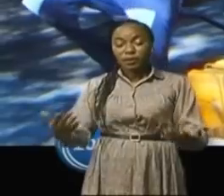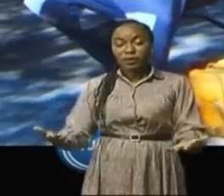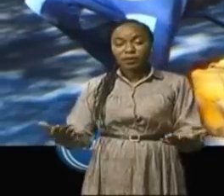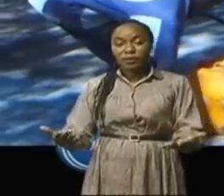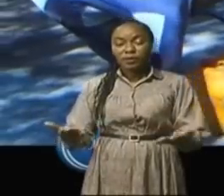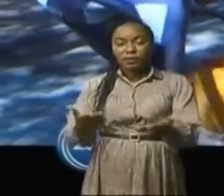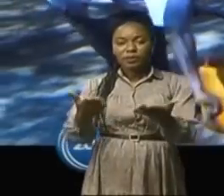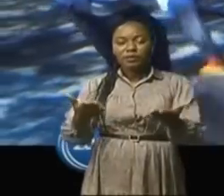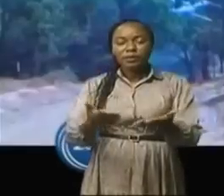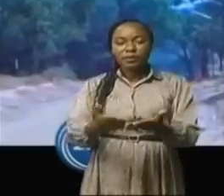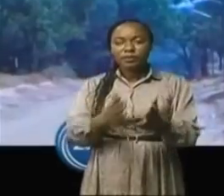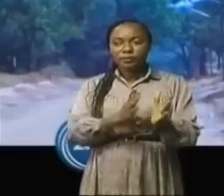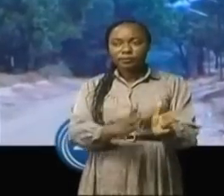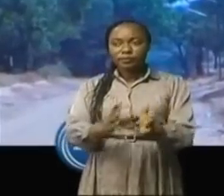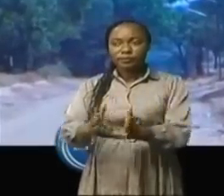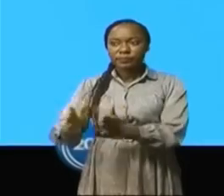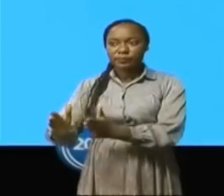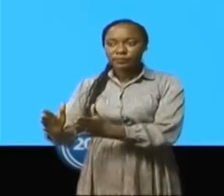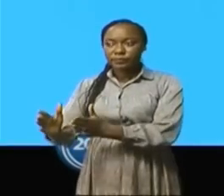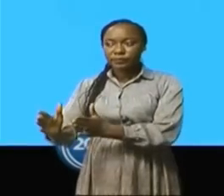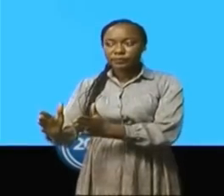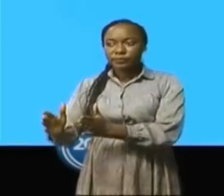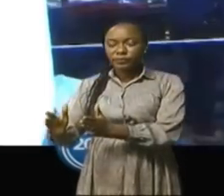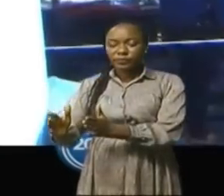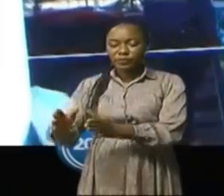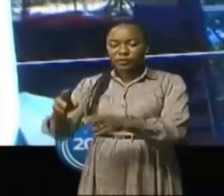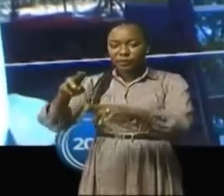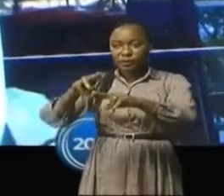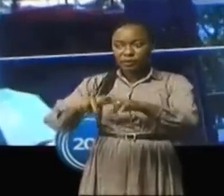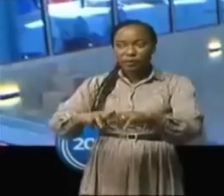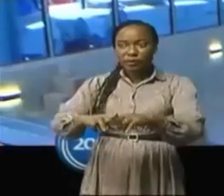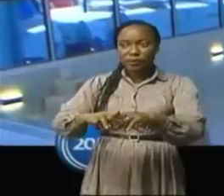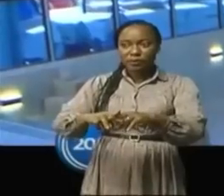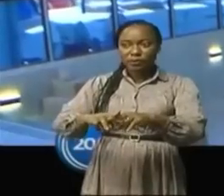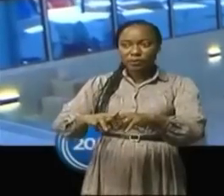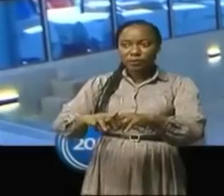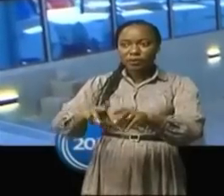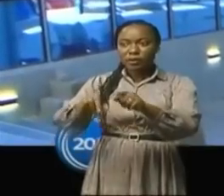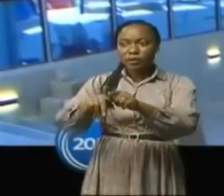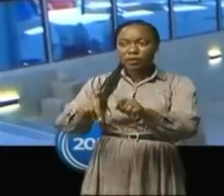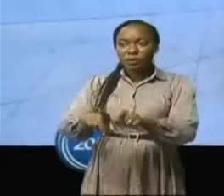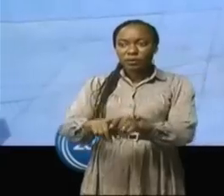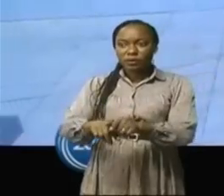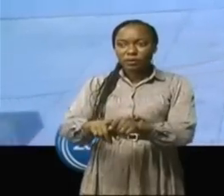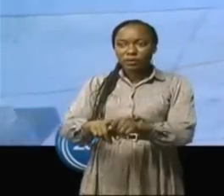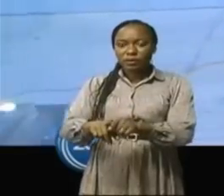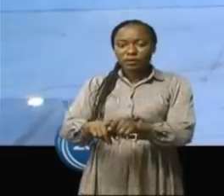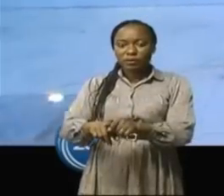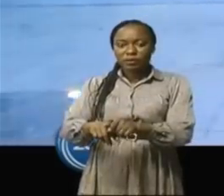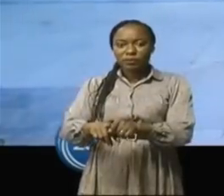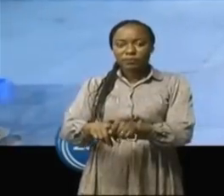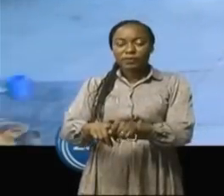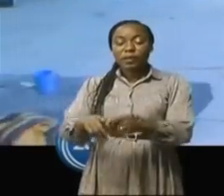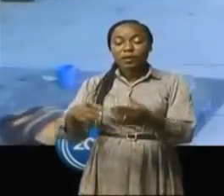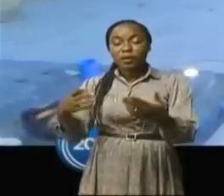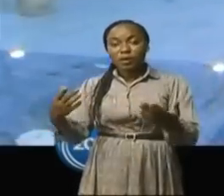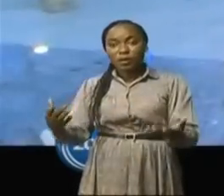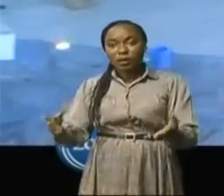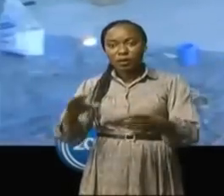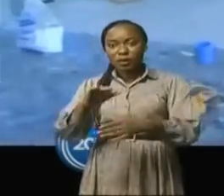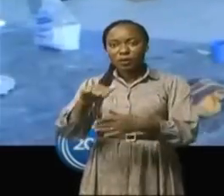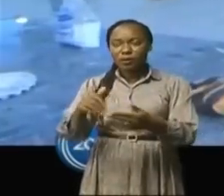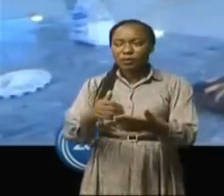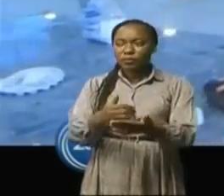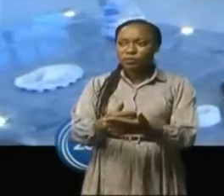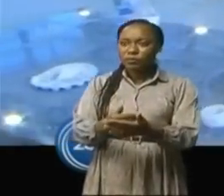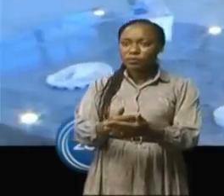est complètement aménagé. Des lampadaires installés, les mausolées en construction pratiquement achevés des fonds en comble, tout ou presque